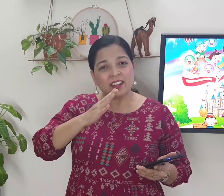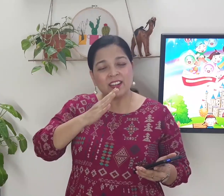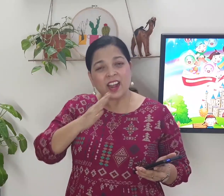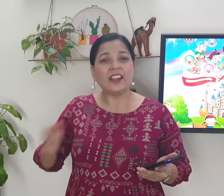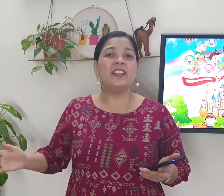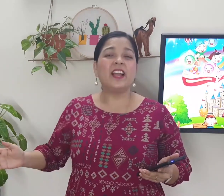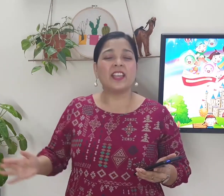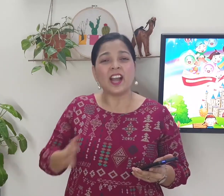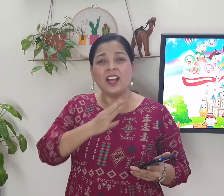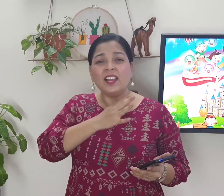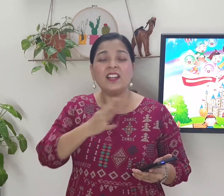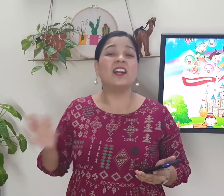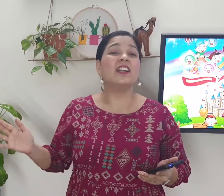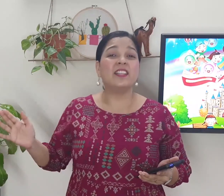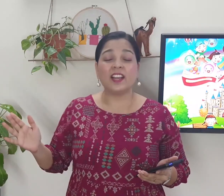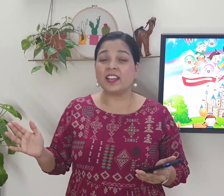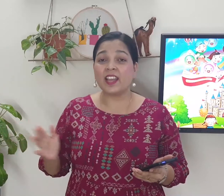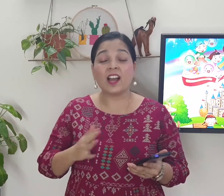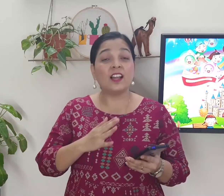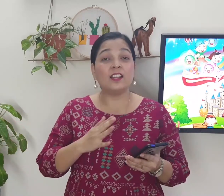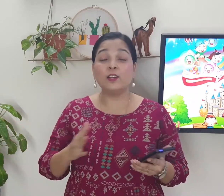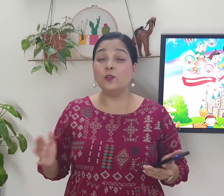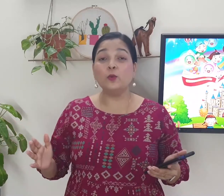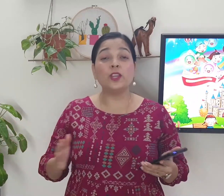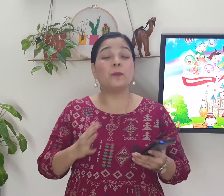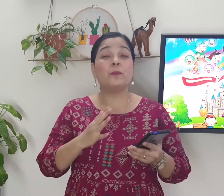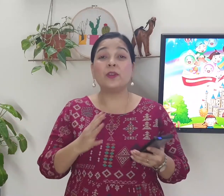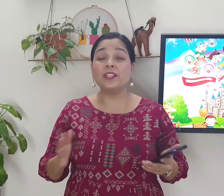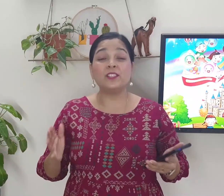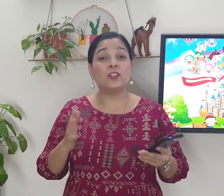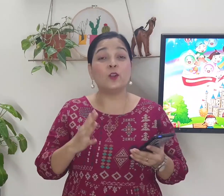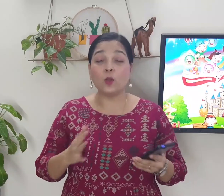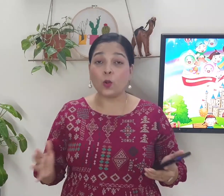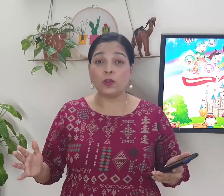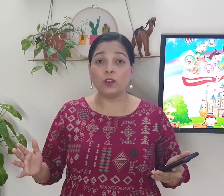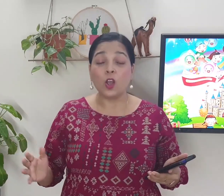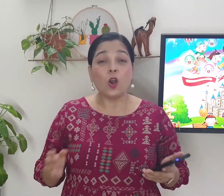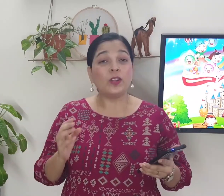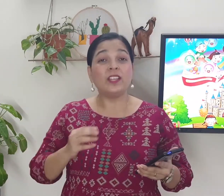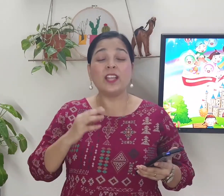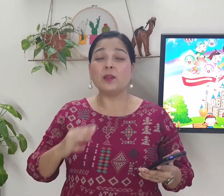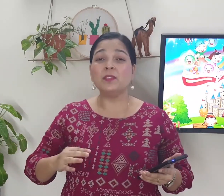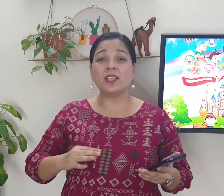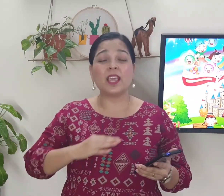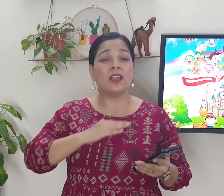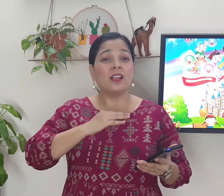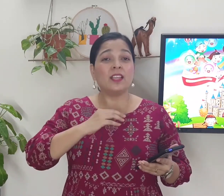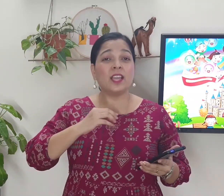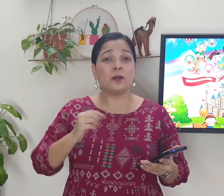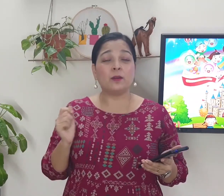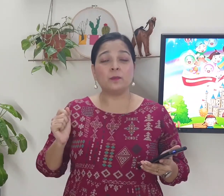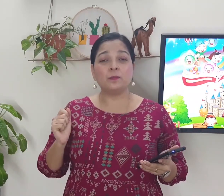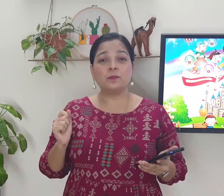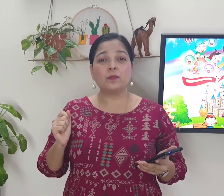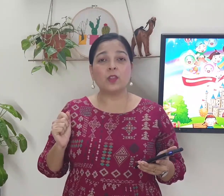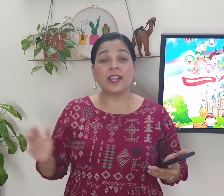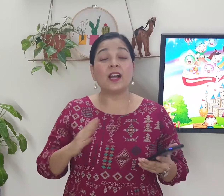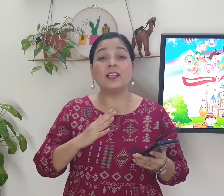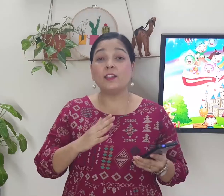अंधारातून काढून टाकण्यात आले आहेत, हालेलुया, प्रेज द लॉर्ड. ते धर्माच्या पलीकडे